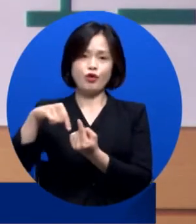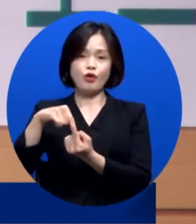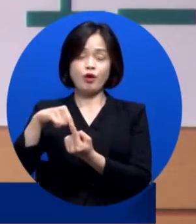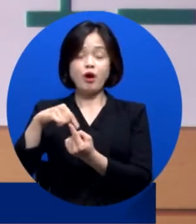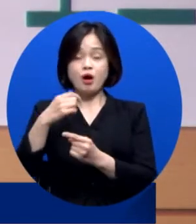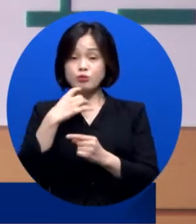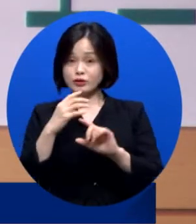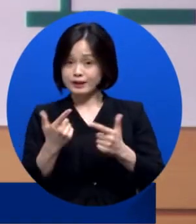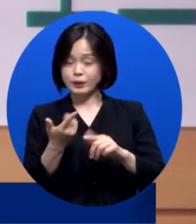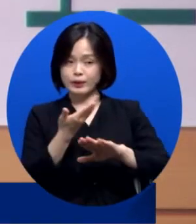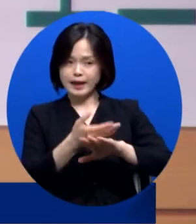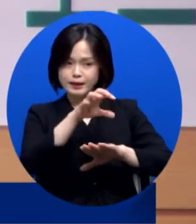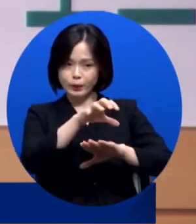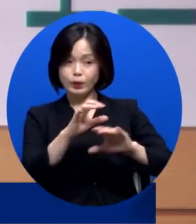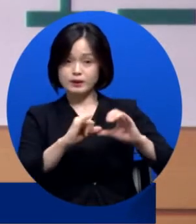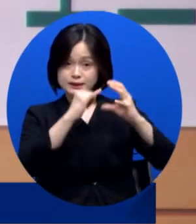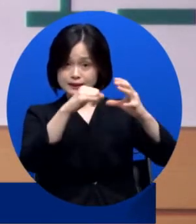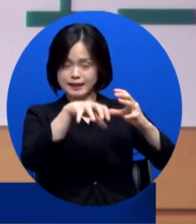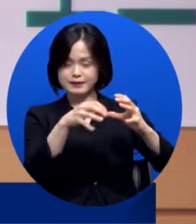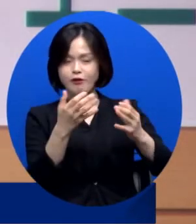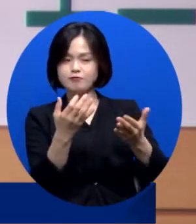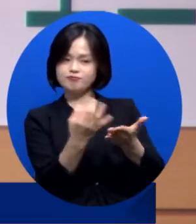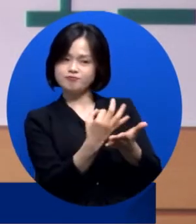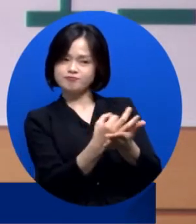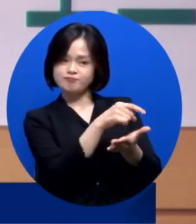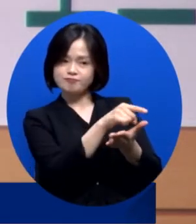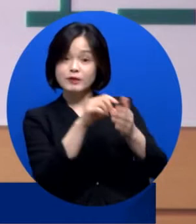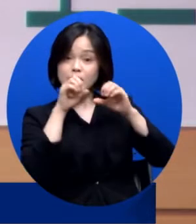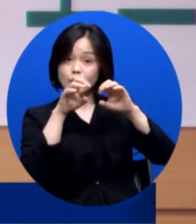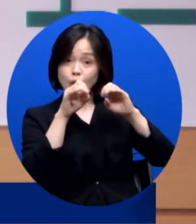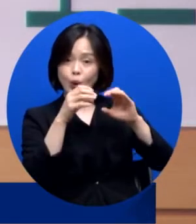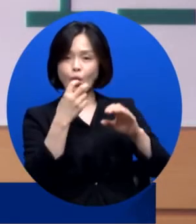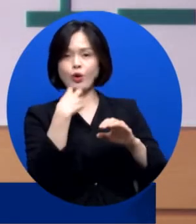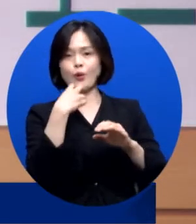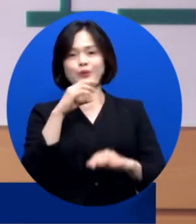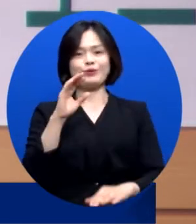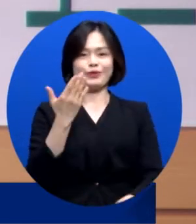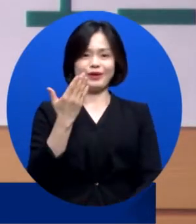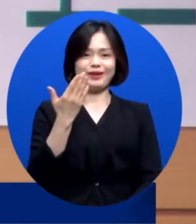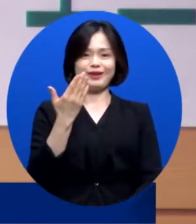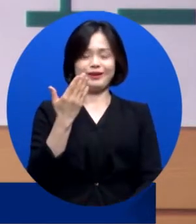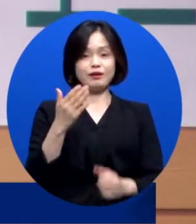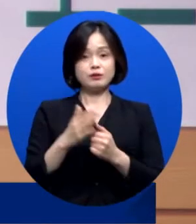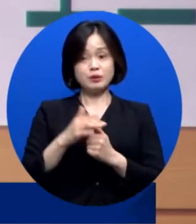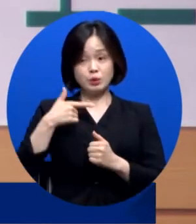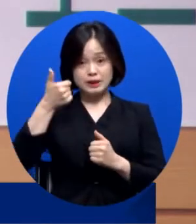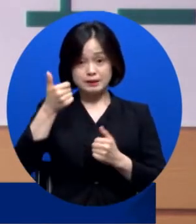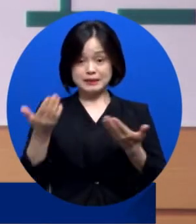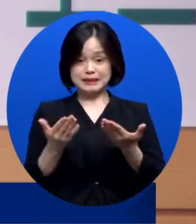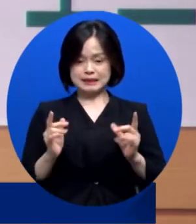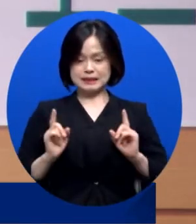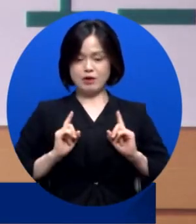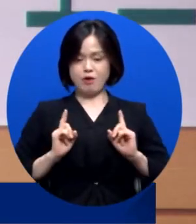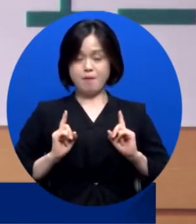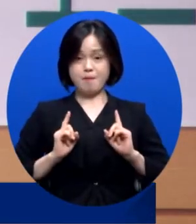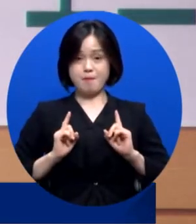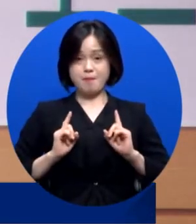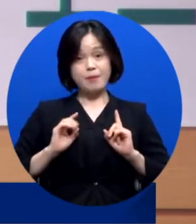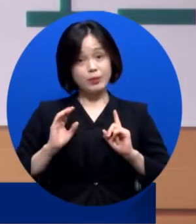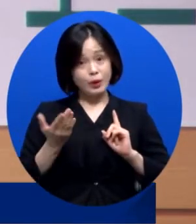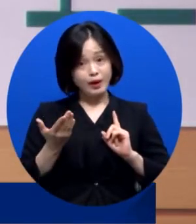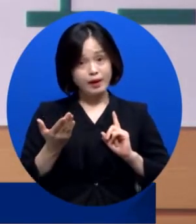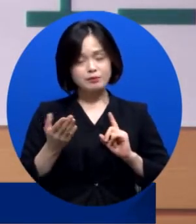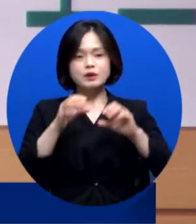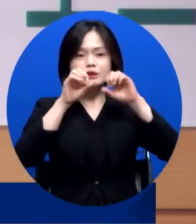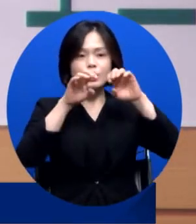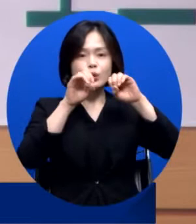인적 네트워크까지도 형성할 수 있었다. 이 사실을 고려해 본다면 자비량 목회자는 현 시대가 요구하는 이